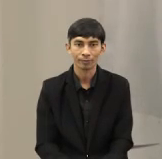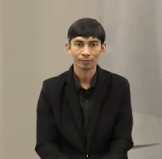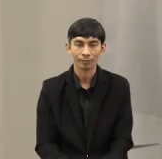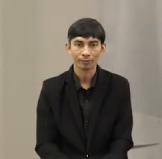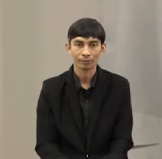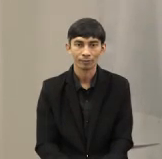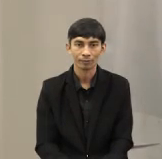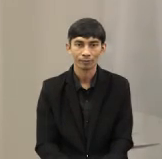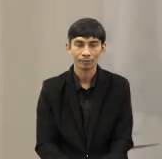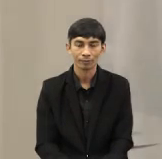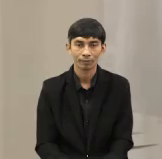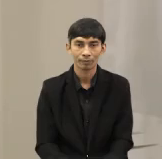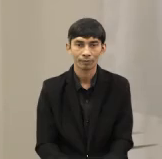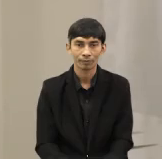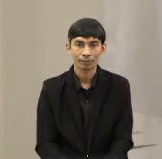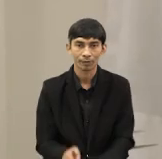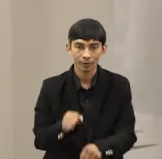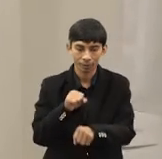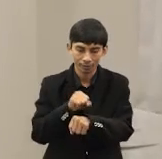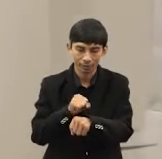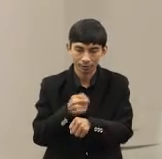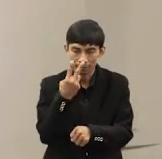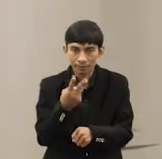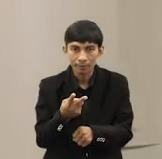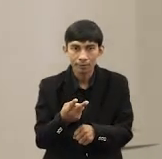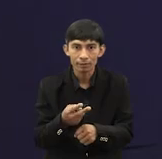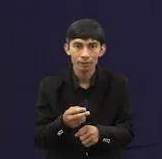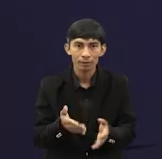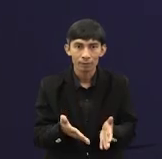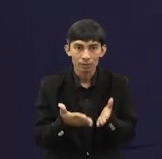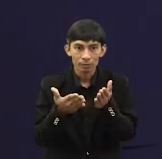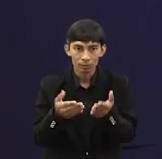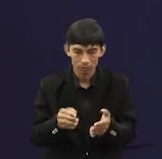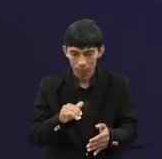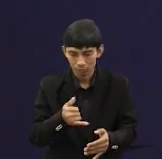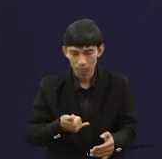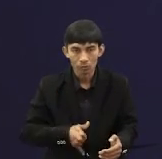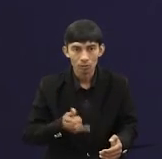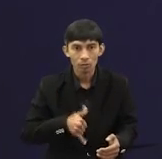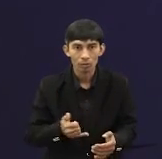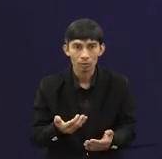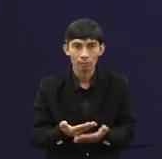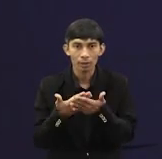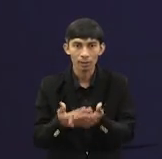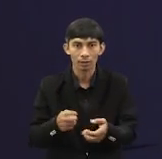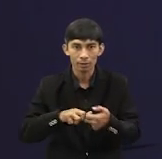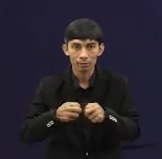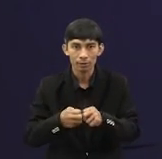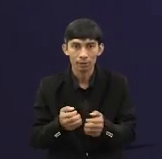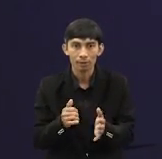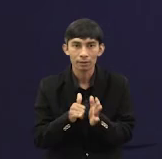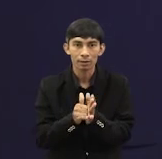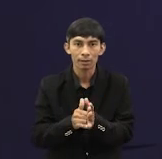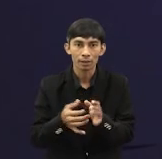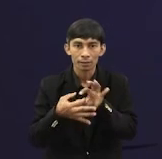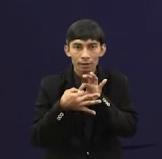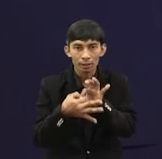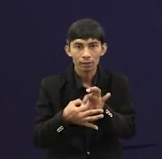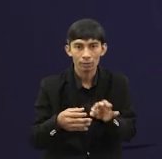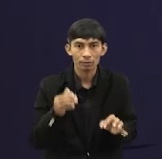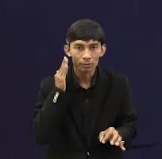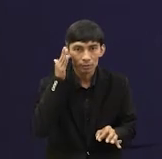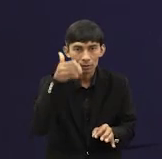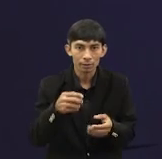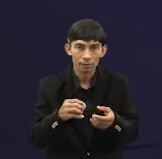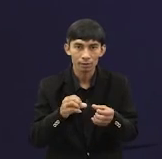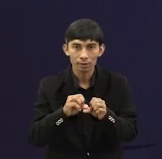chà chẳng dừng mơ cái cáp té chỗ con bằng cao chùm nào để té tương nâng là bạc lê kháng cầu chẳng biến pì